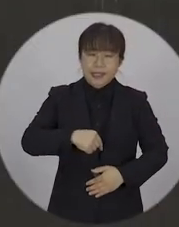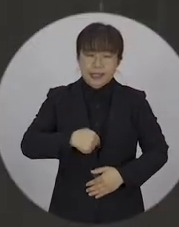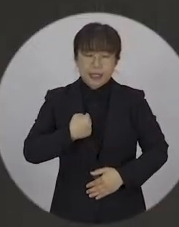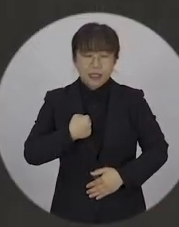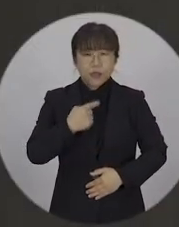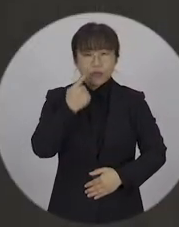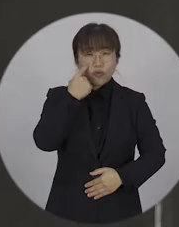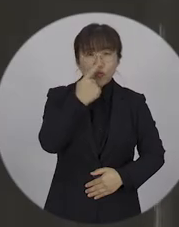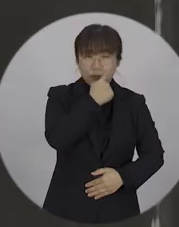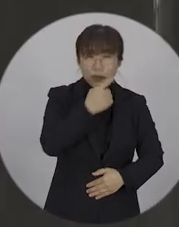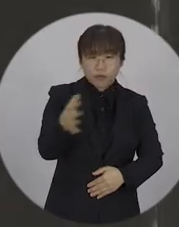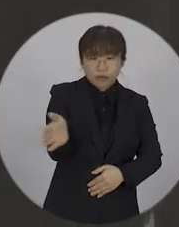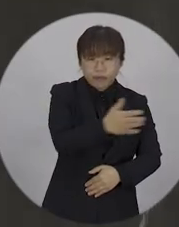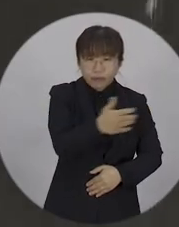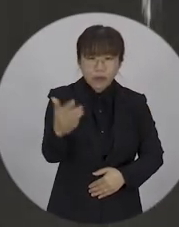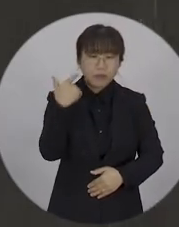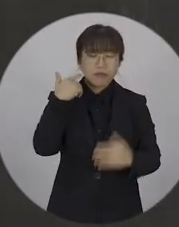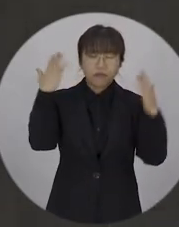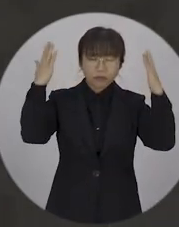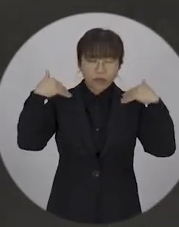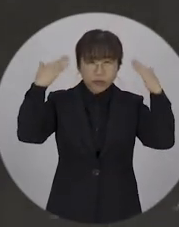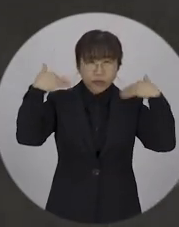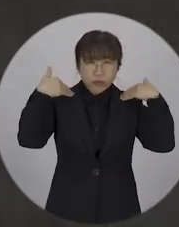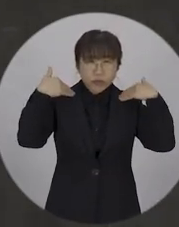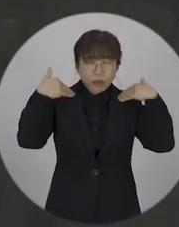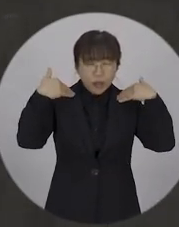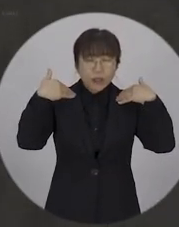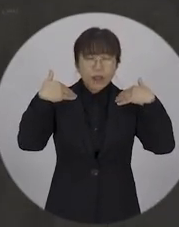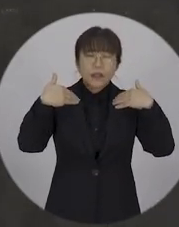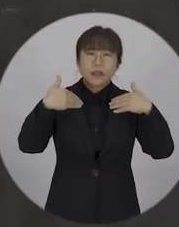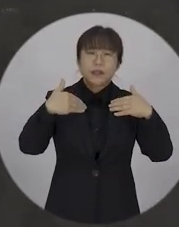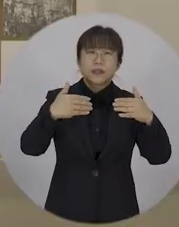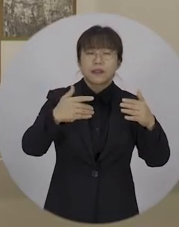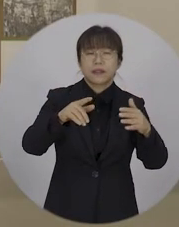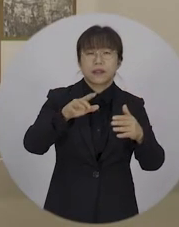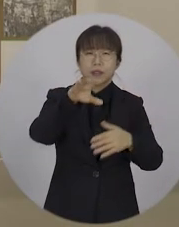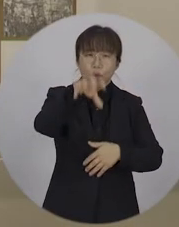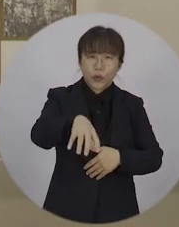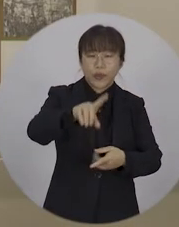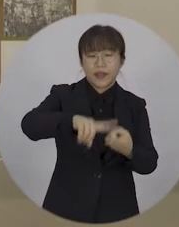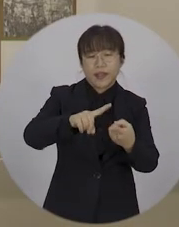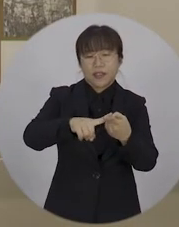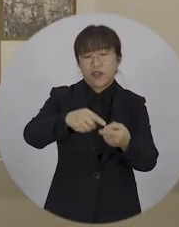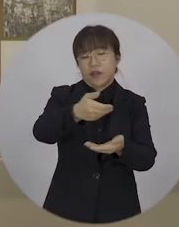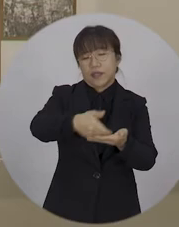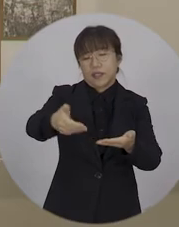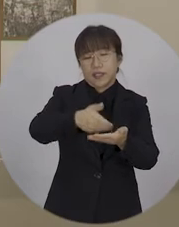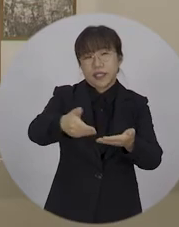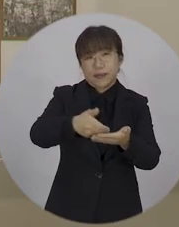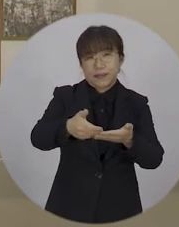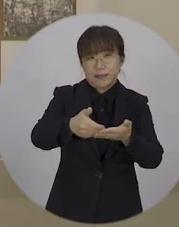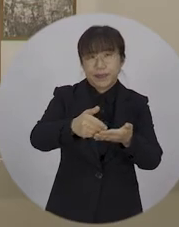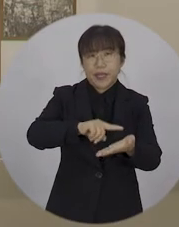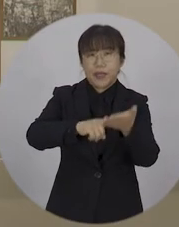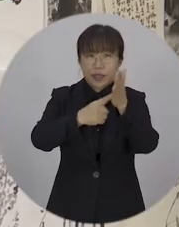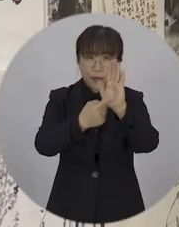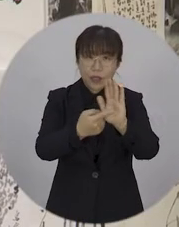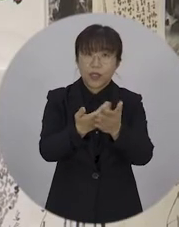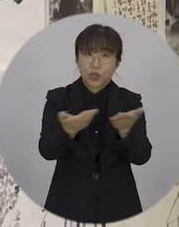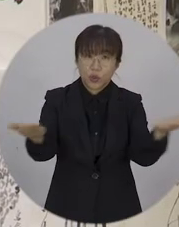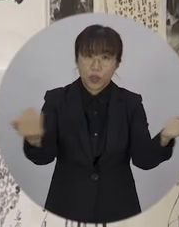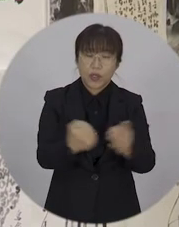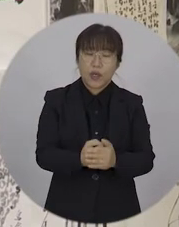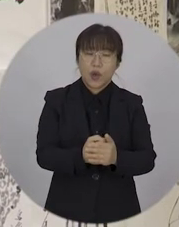기반으로 보이지 않고 들리지 않는 비가시적 세계를 회화적 기조 방식으로 선보이고 있습니다.